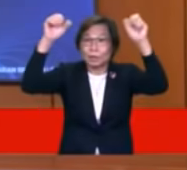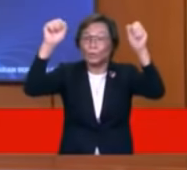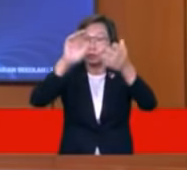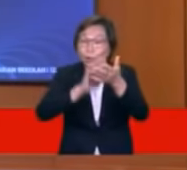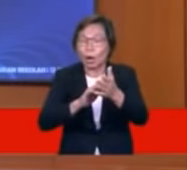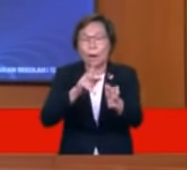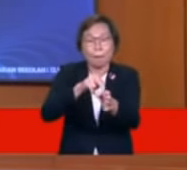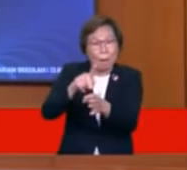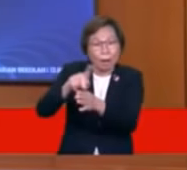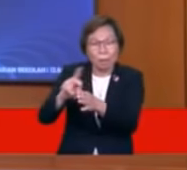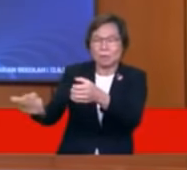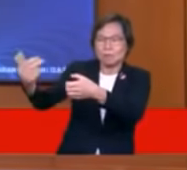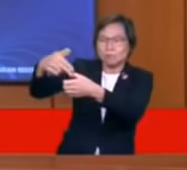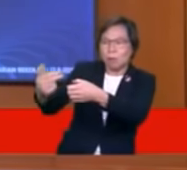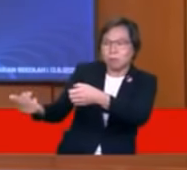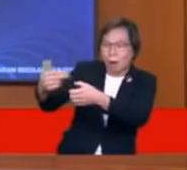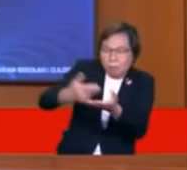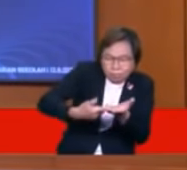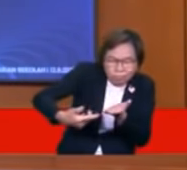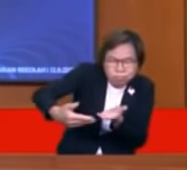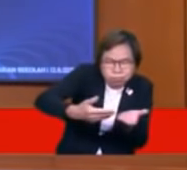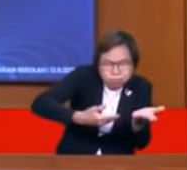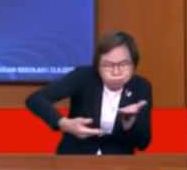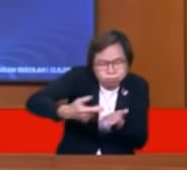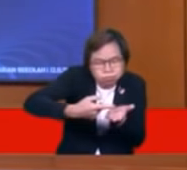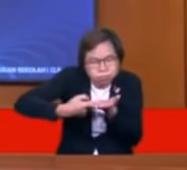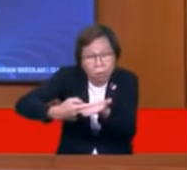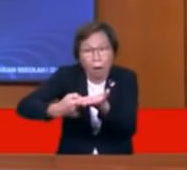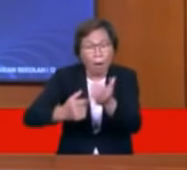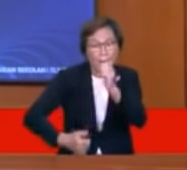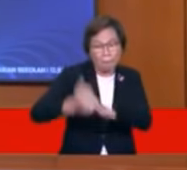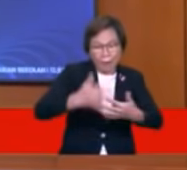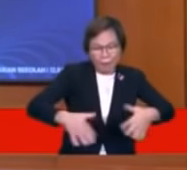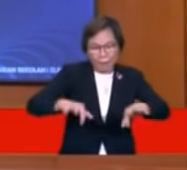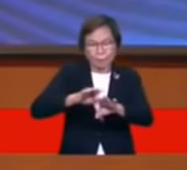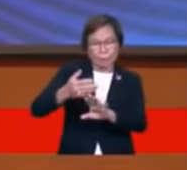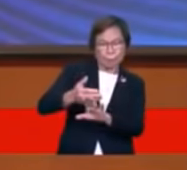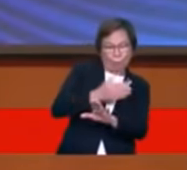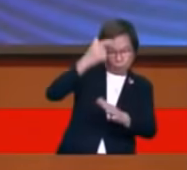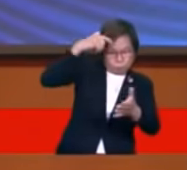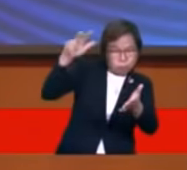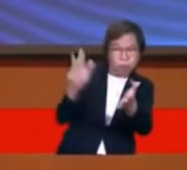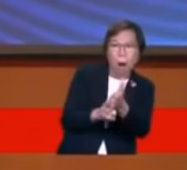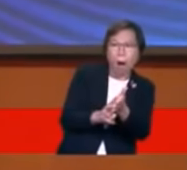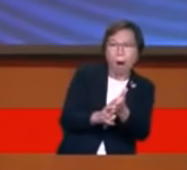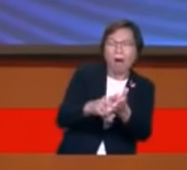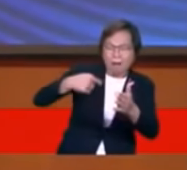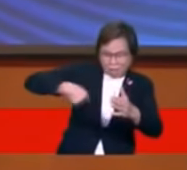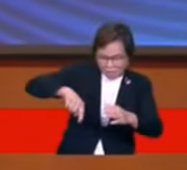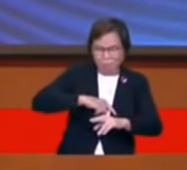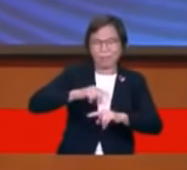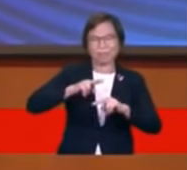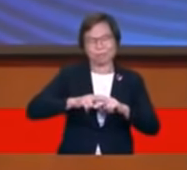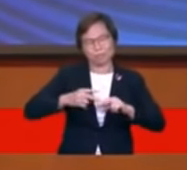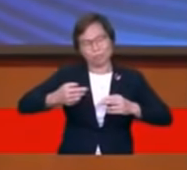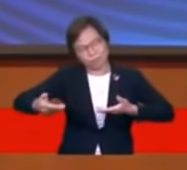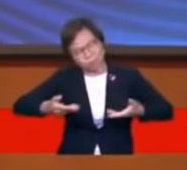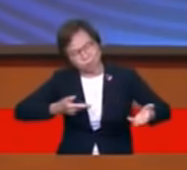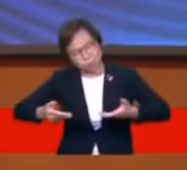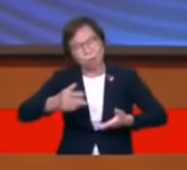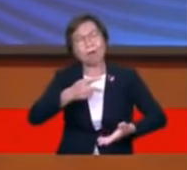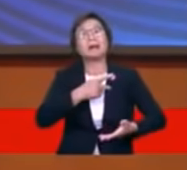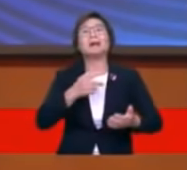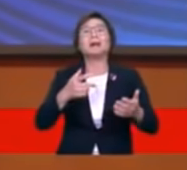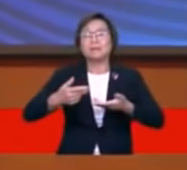fakta-fakta dan yang paling penting sebelum kami membuat keputusan kami duduk berbincang dengan